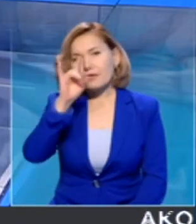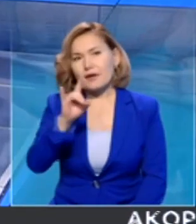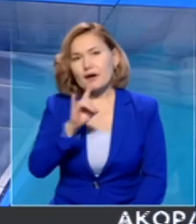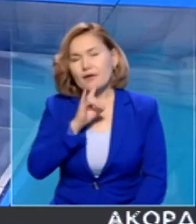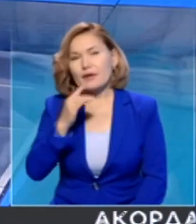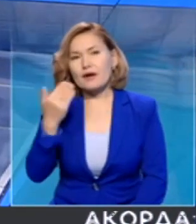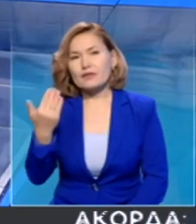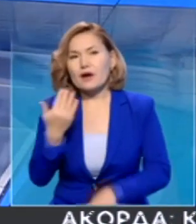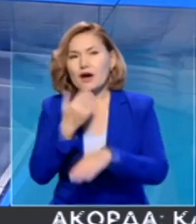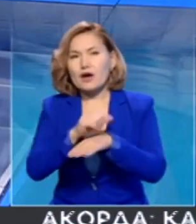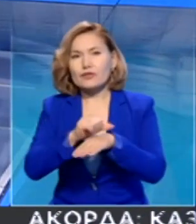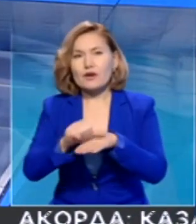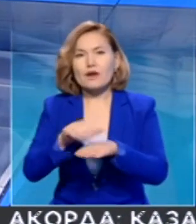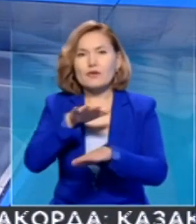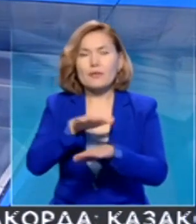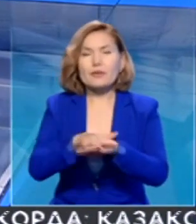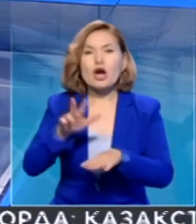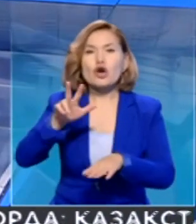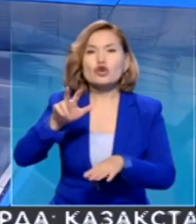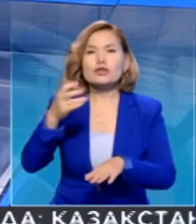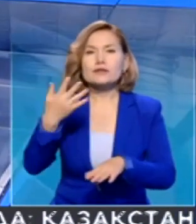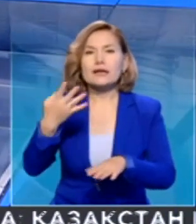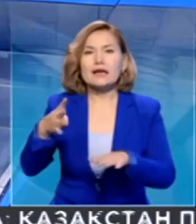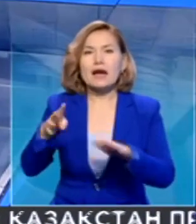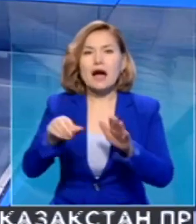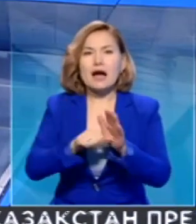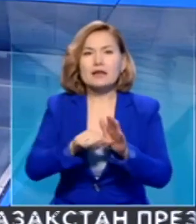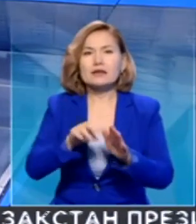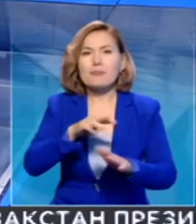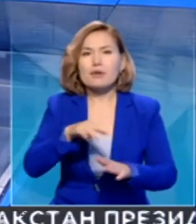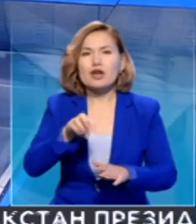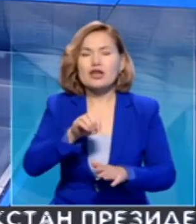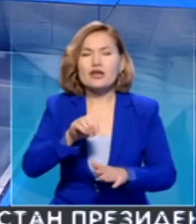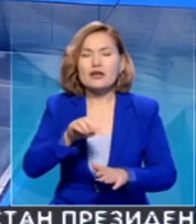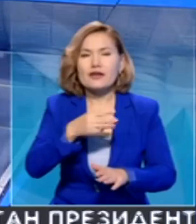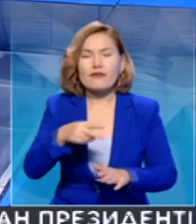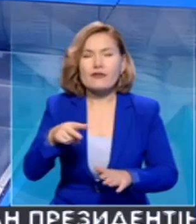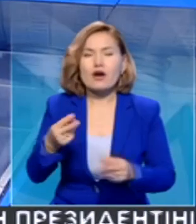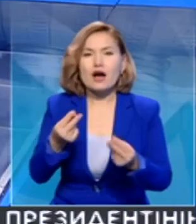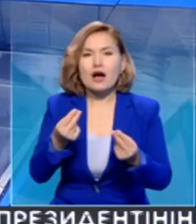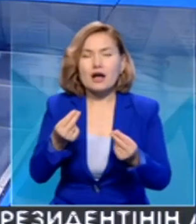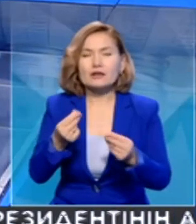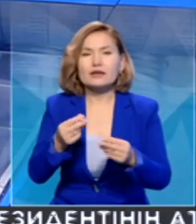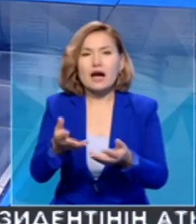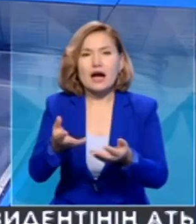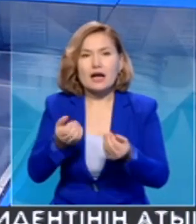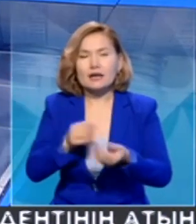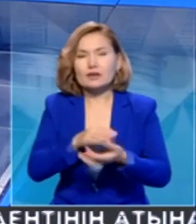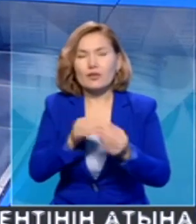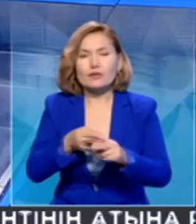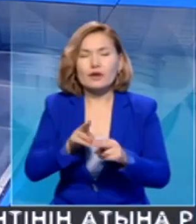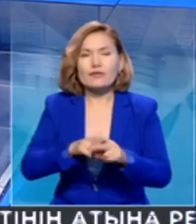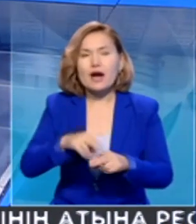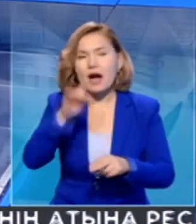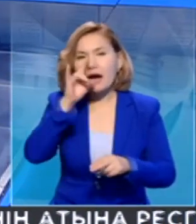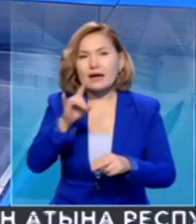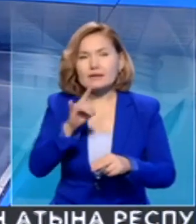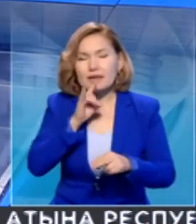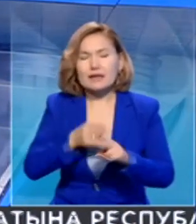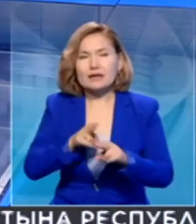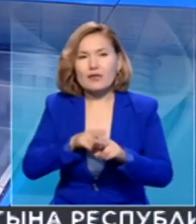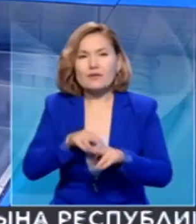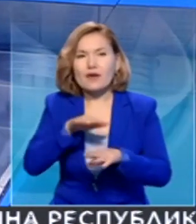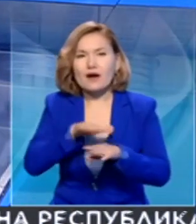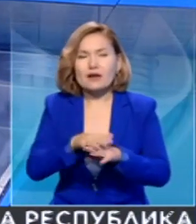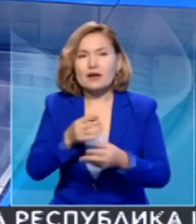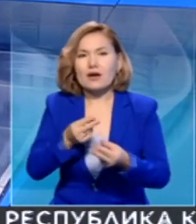Қазақстан қайта құру банкінен 346 миллион евро қарыз алады. Бұл ақша ұлттық қорға иек артпай, әлеуметтік саланы тұрақты түрде қаржымен